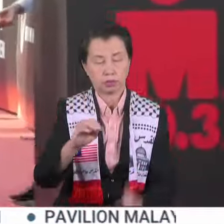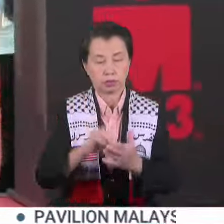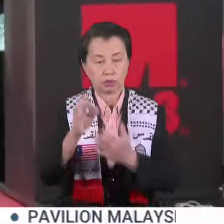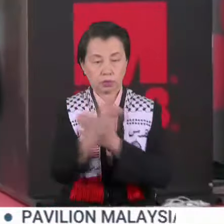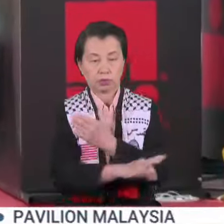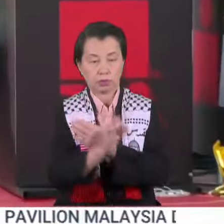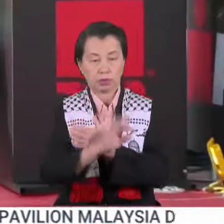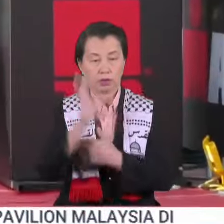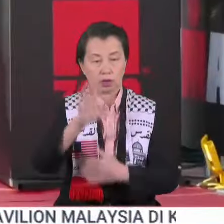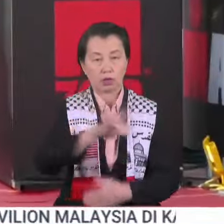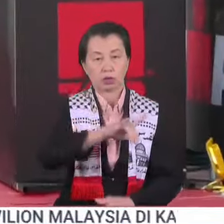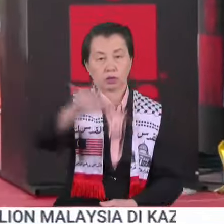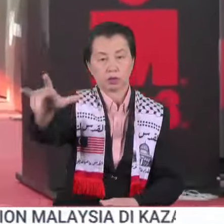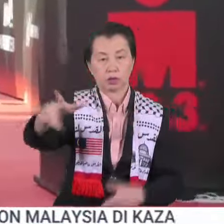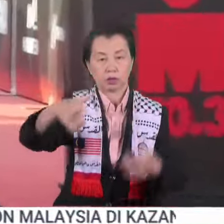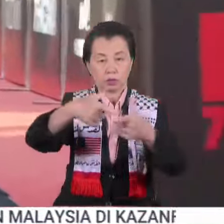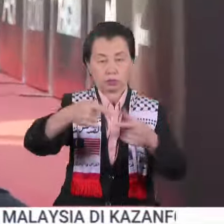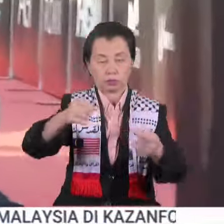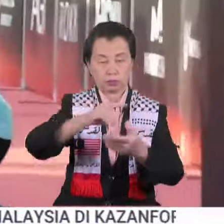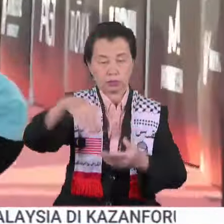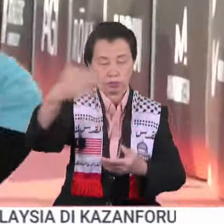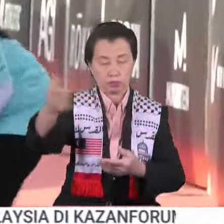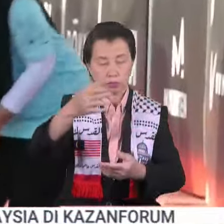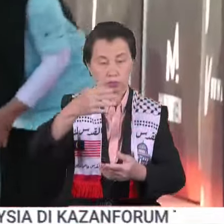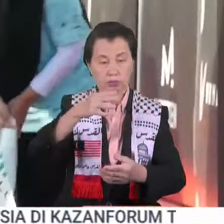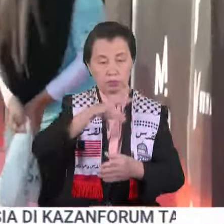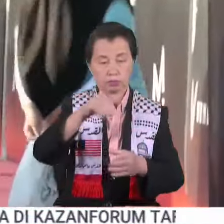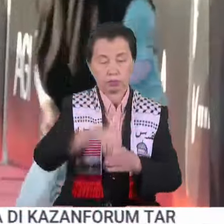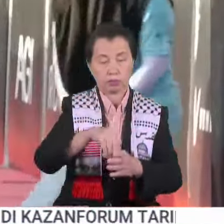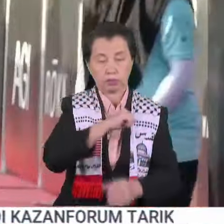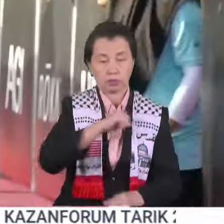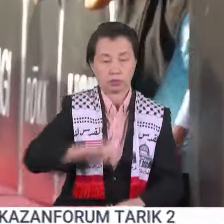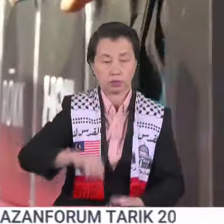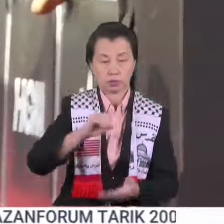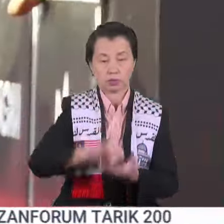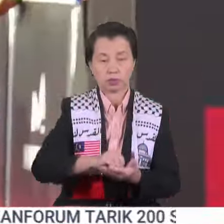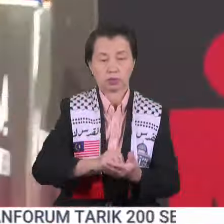dan akan ke Jepun minggu hadapan menyertai Asia Triathlon 2024 di Osaka.